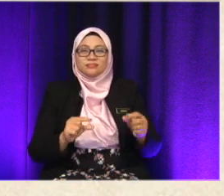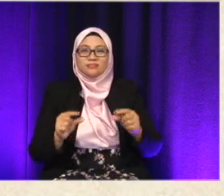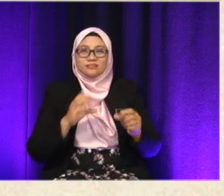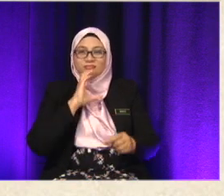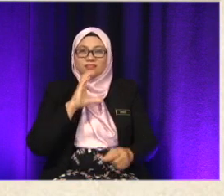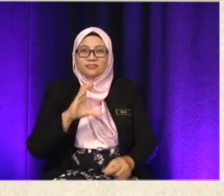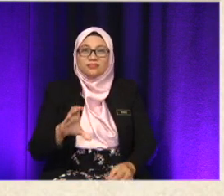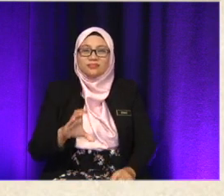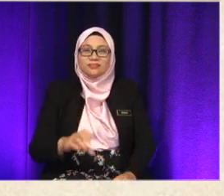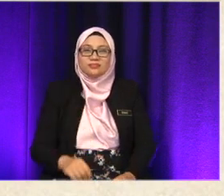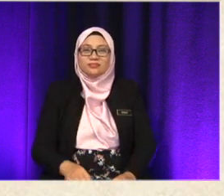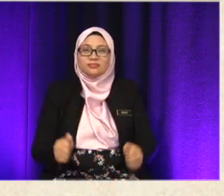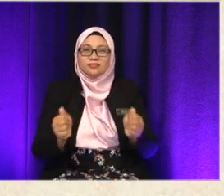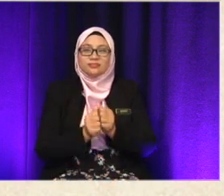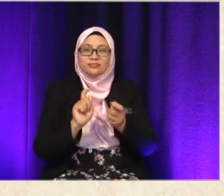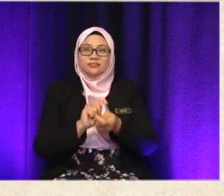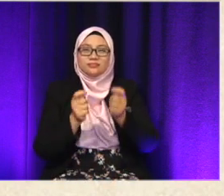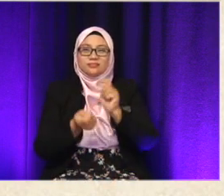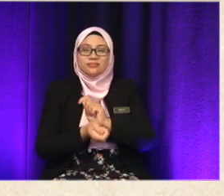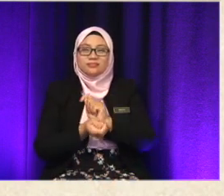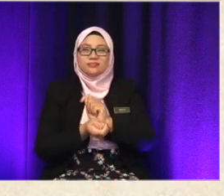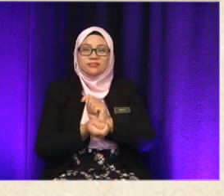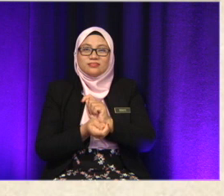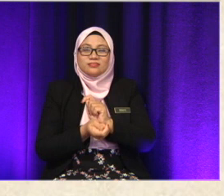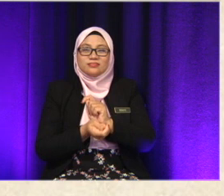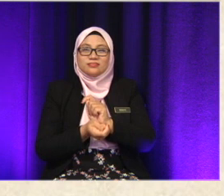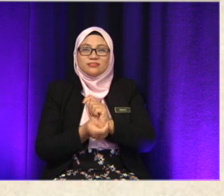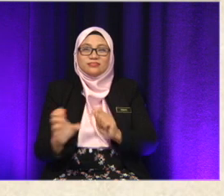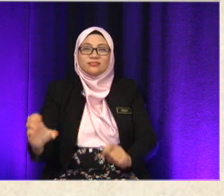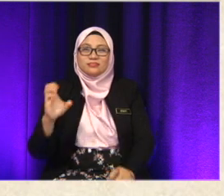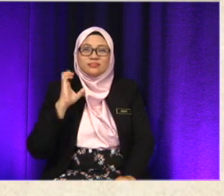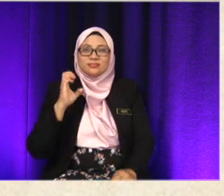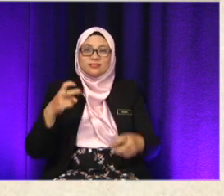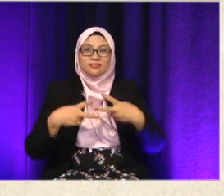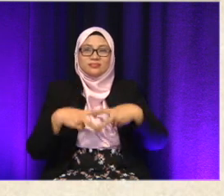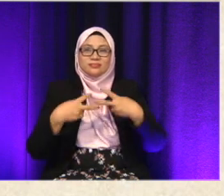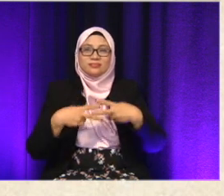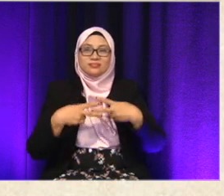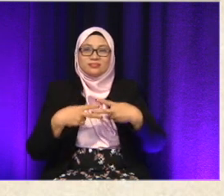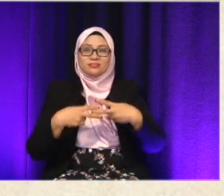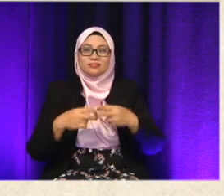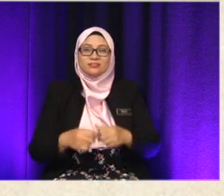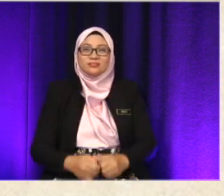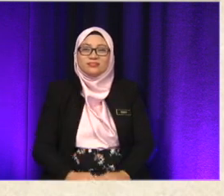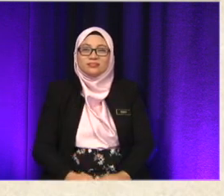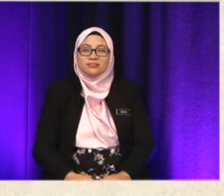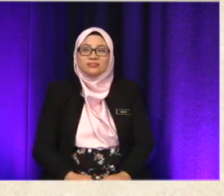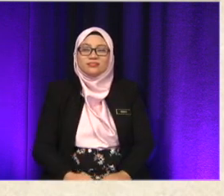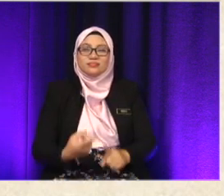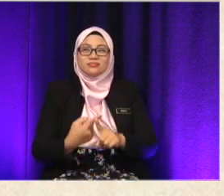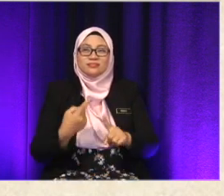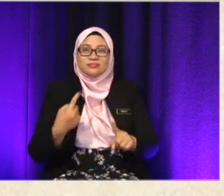cecair hidrolik dengan menukarkan tenaga mekanikal. Kan dia pusing tu mekanikal tu. Okey. Daripada